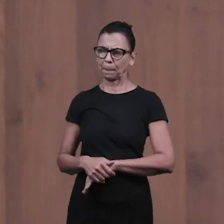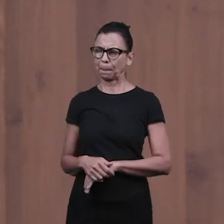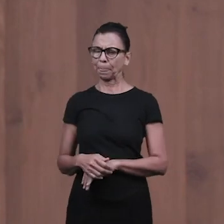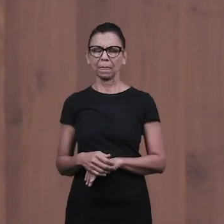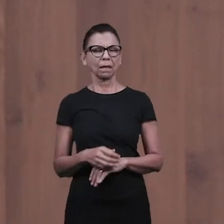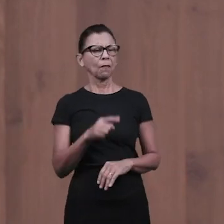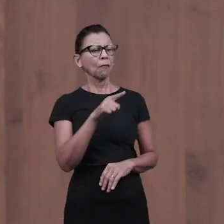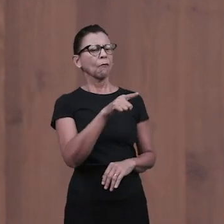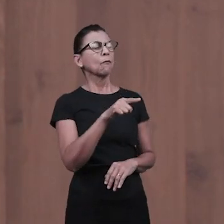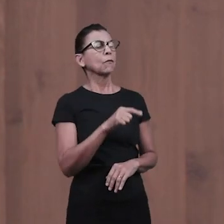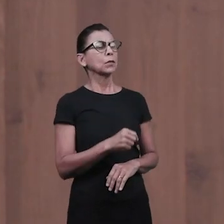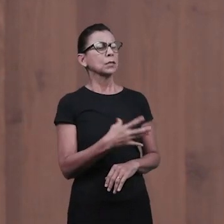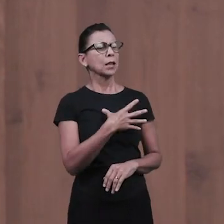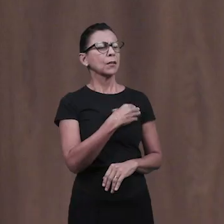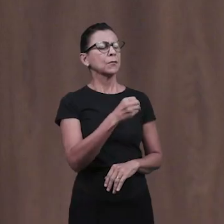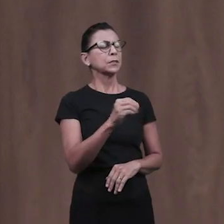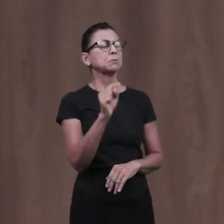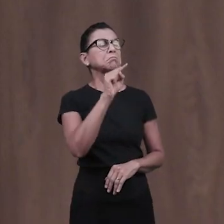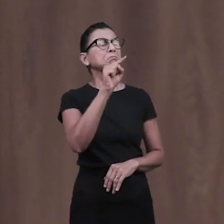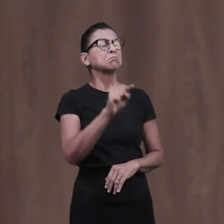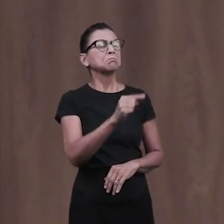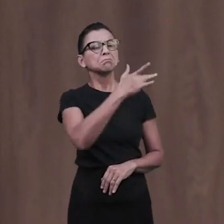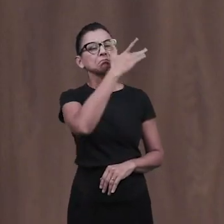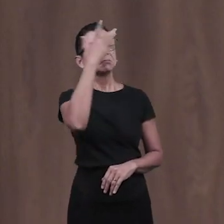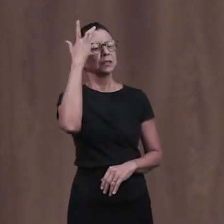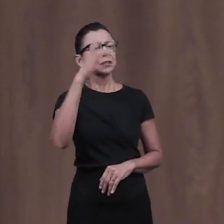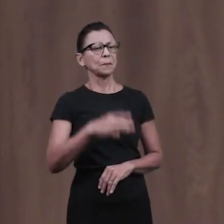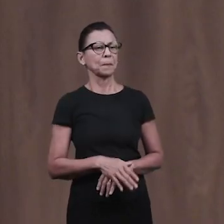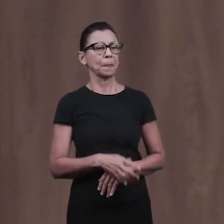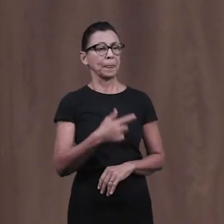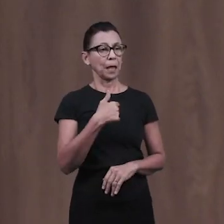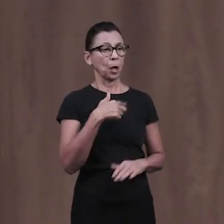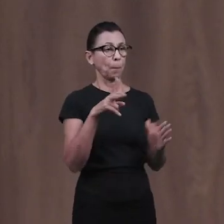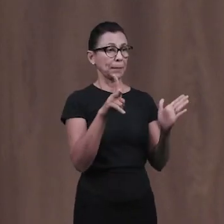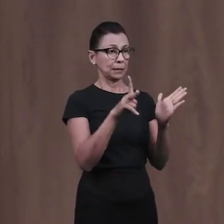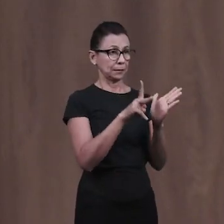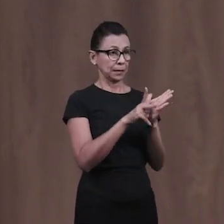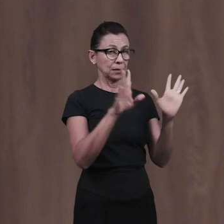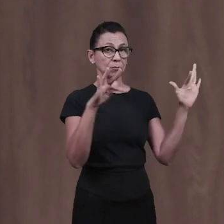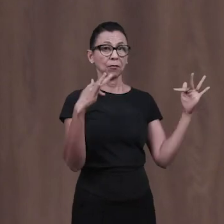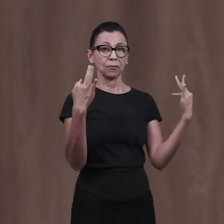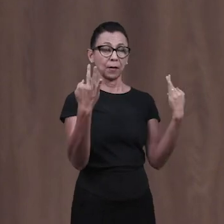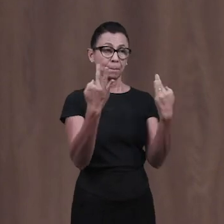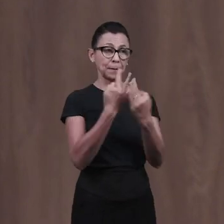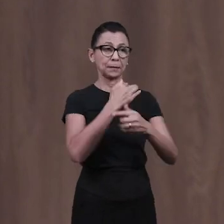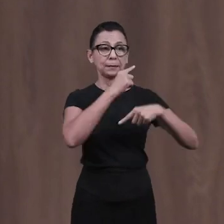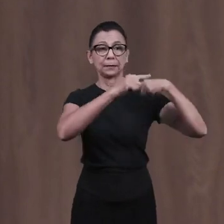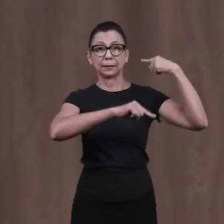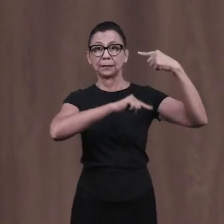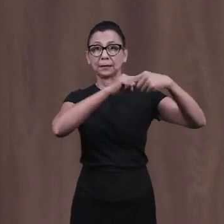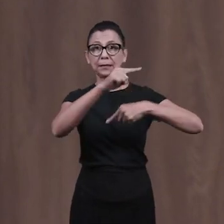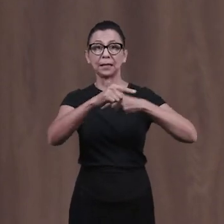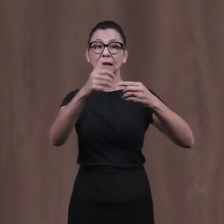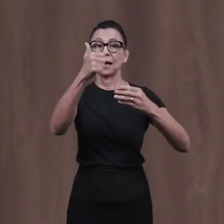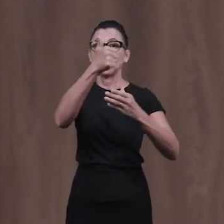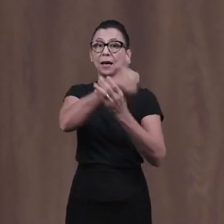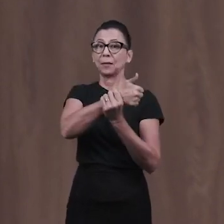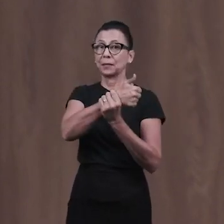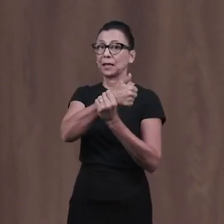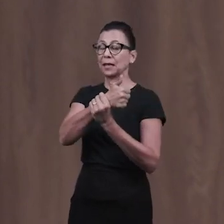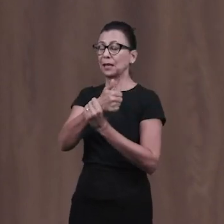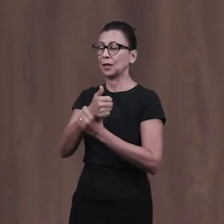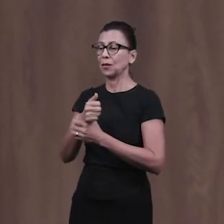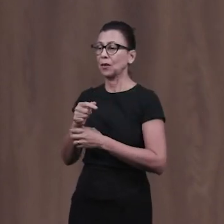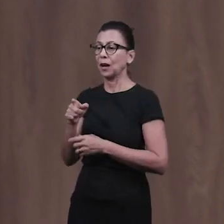était fille. Elle a répondu qu'elle était de la famille d'Abraham. La bénédiction était complète.